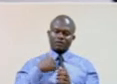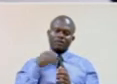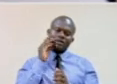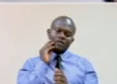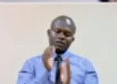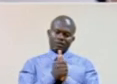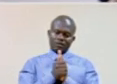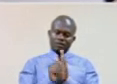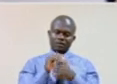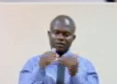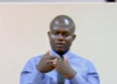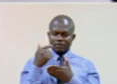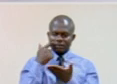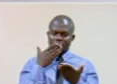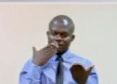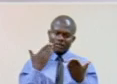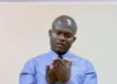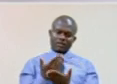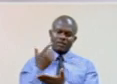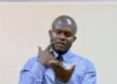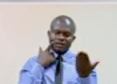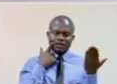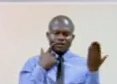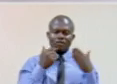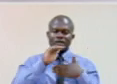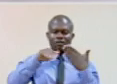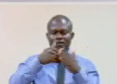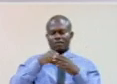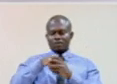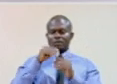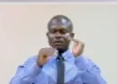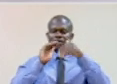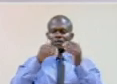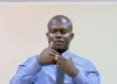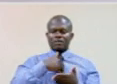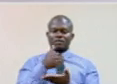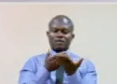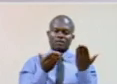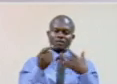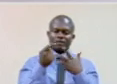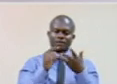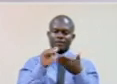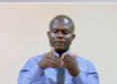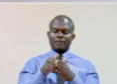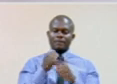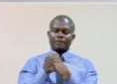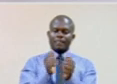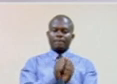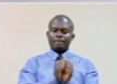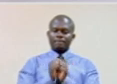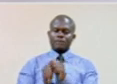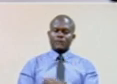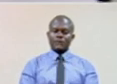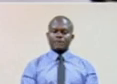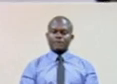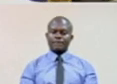Maroc est quand même acquis une expertise dans le domaine touristique. Et donc c'est important qu'on tisse des liens